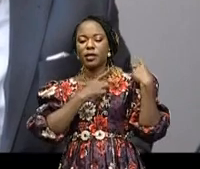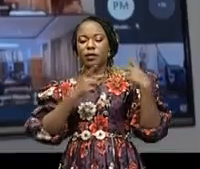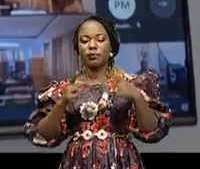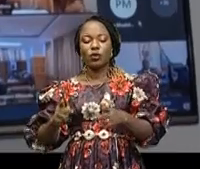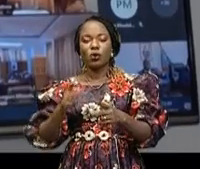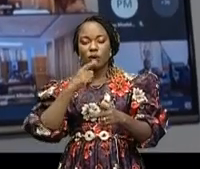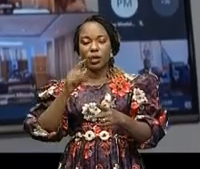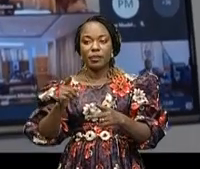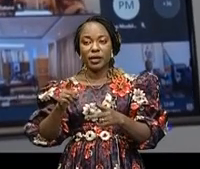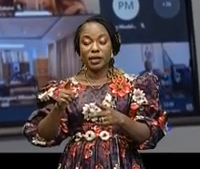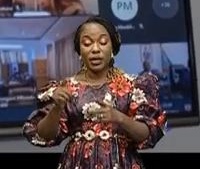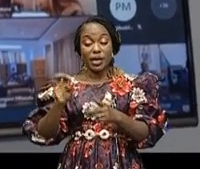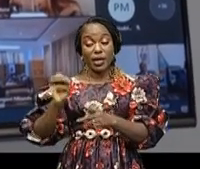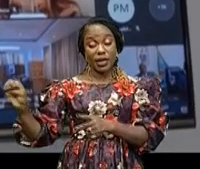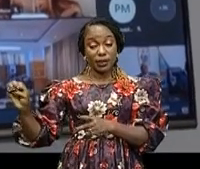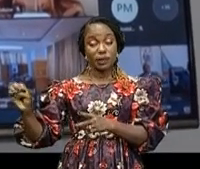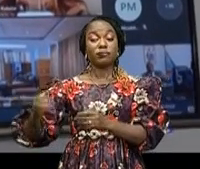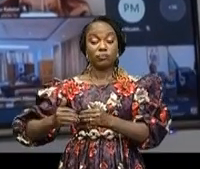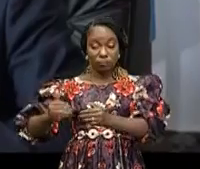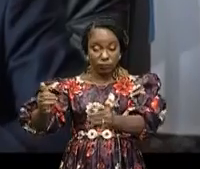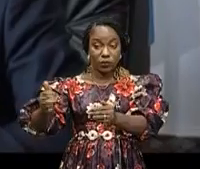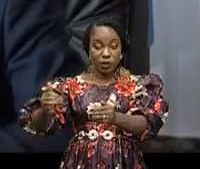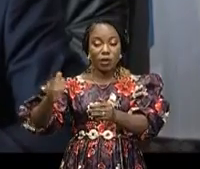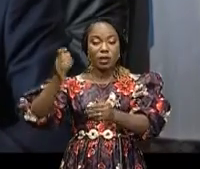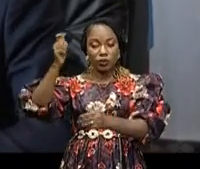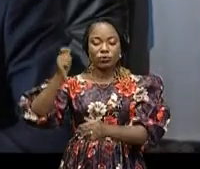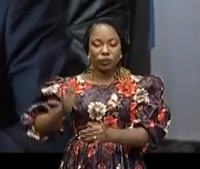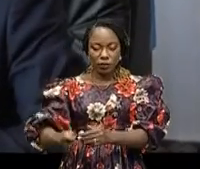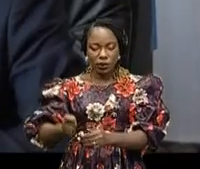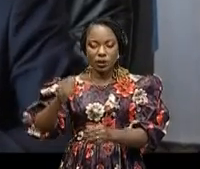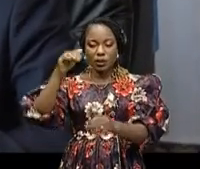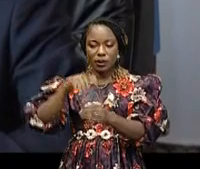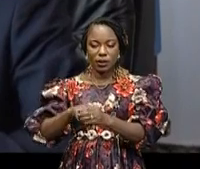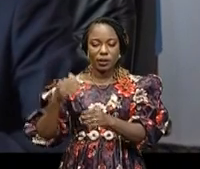d'insécurité enregistrés dans la partie est où se poursuivent les opérations militaires dans le